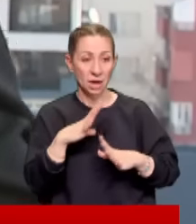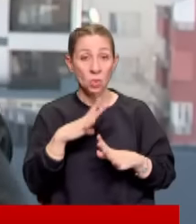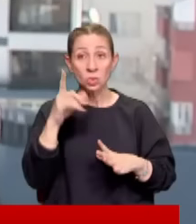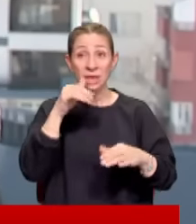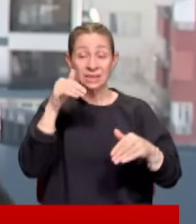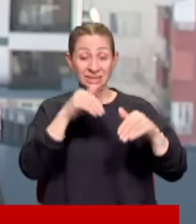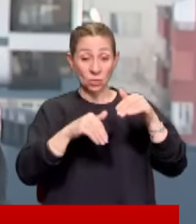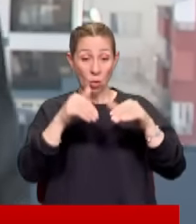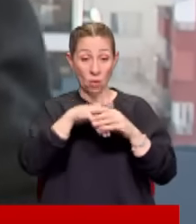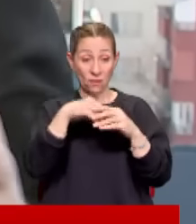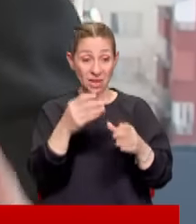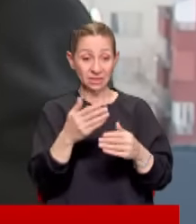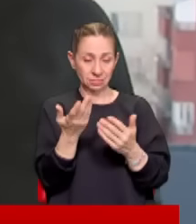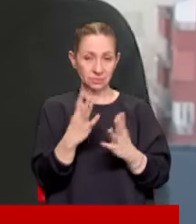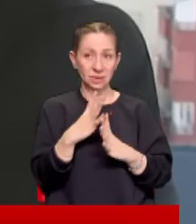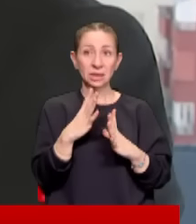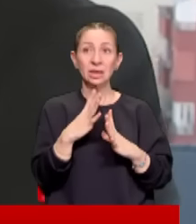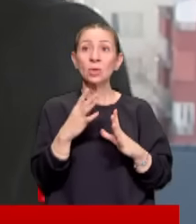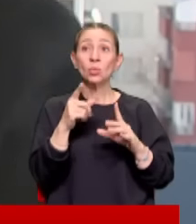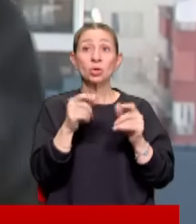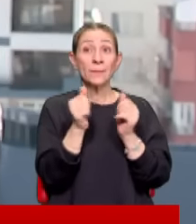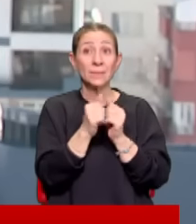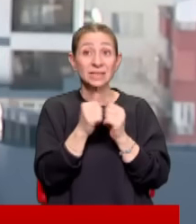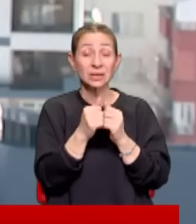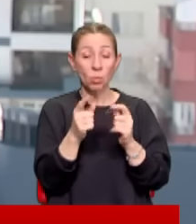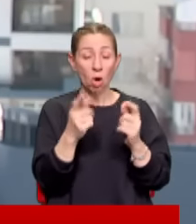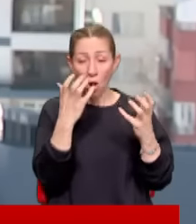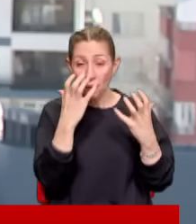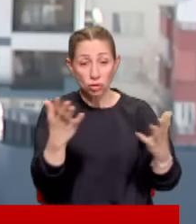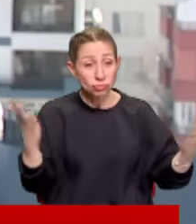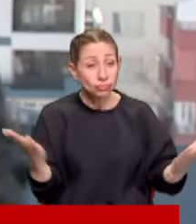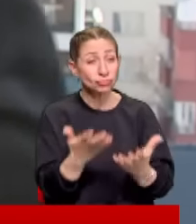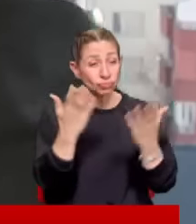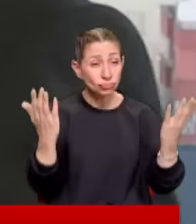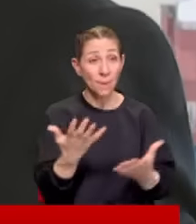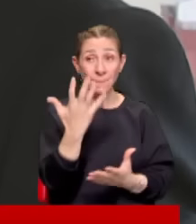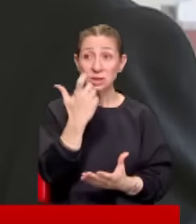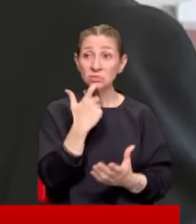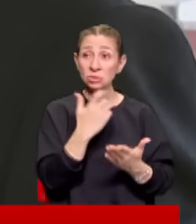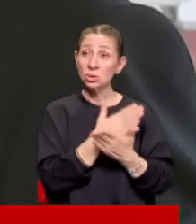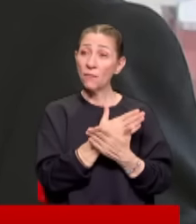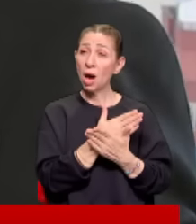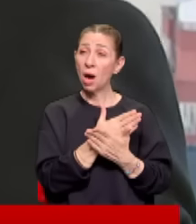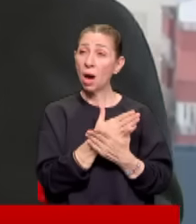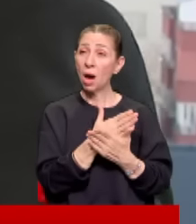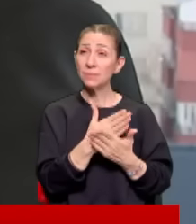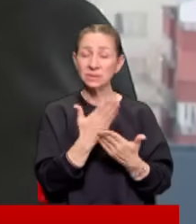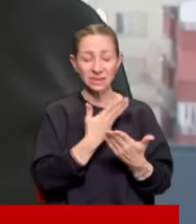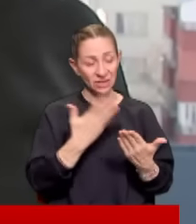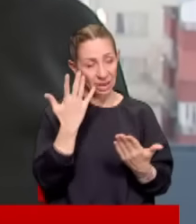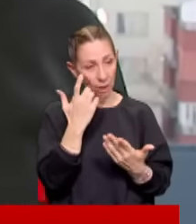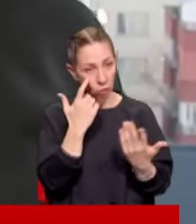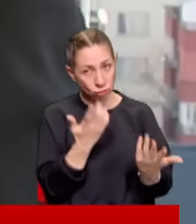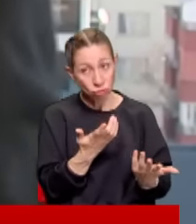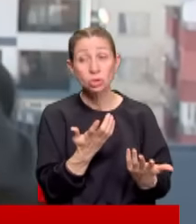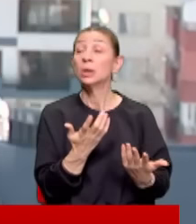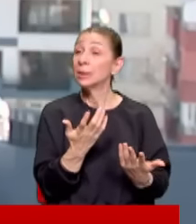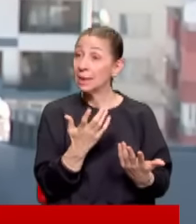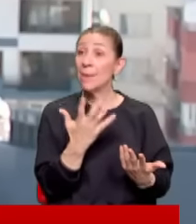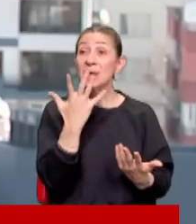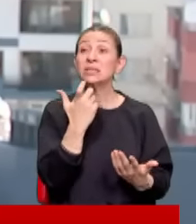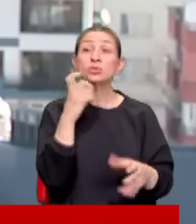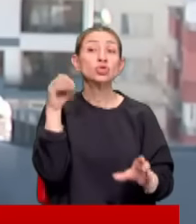seçmenin kefaleti var. Şimdi kefaletle birlikte bu övgü, bu alkış 5 yıl boyunca devam etti. Sevgili Karagöz. Dolayısıyla 5